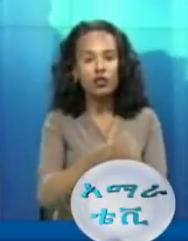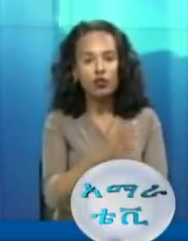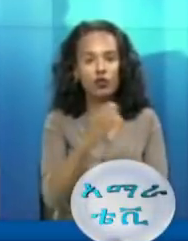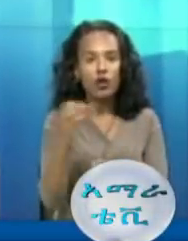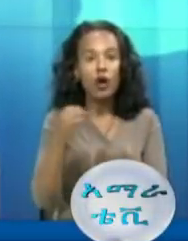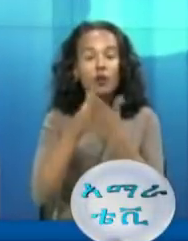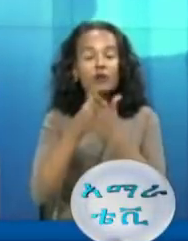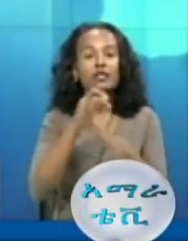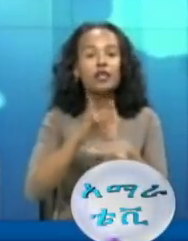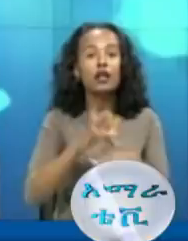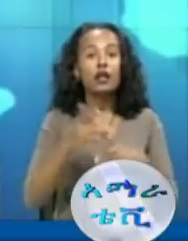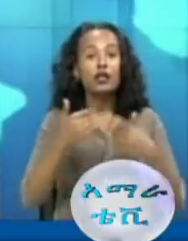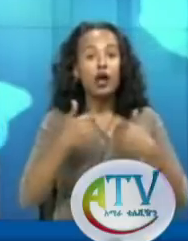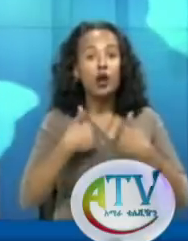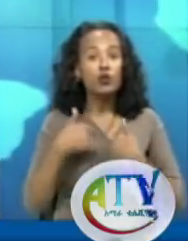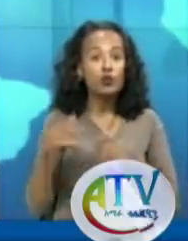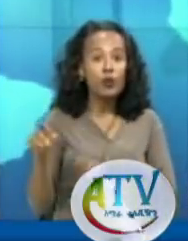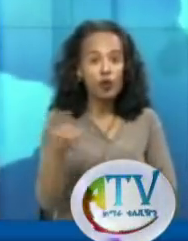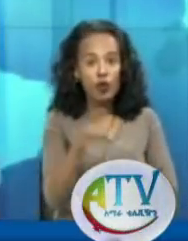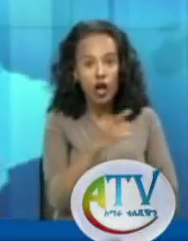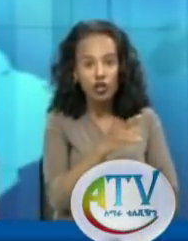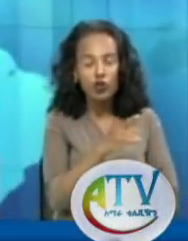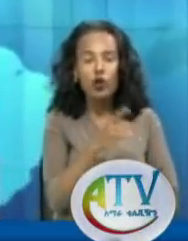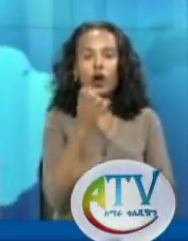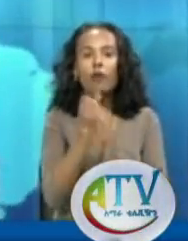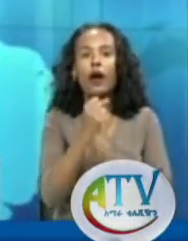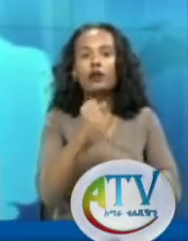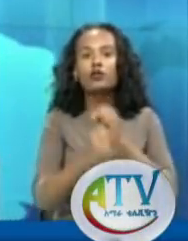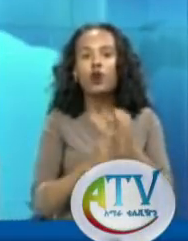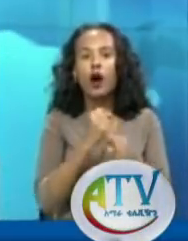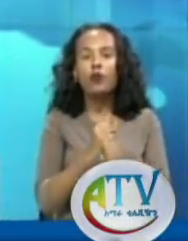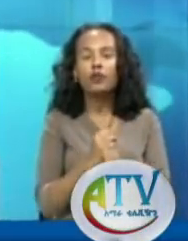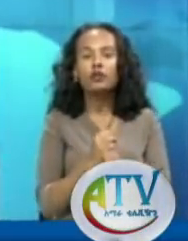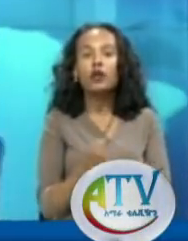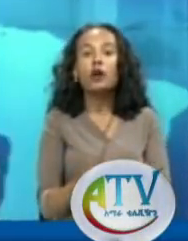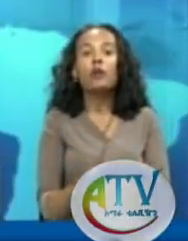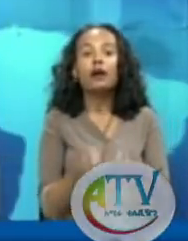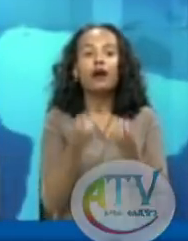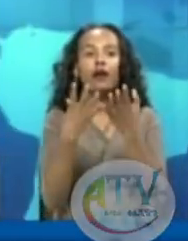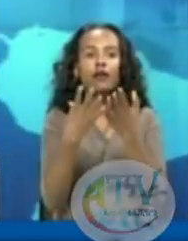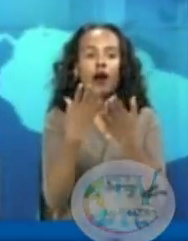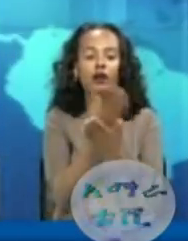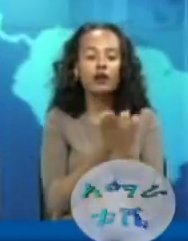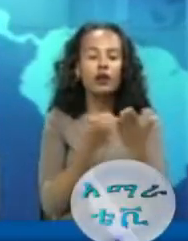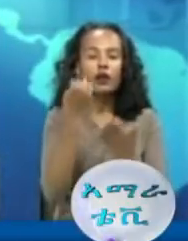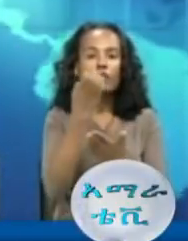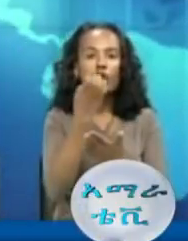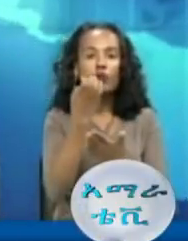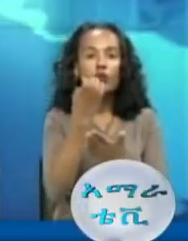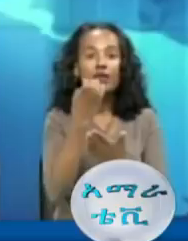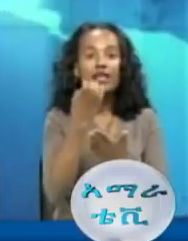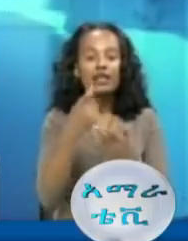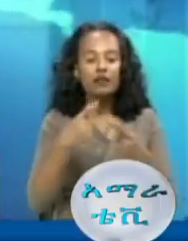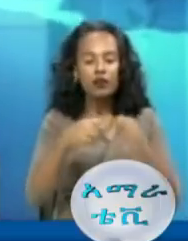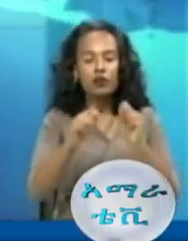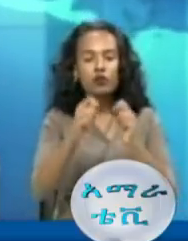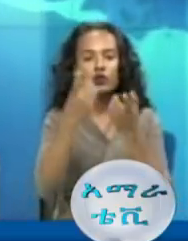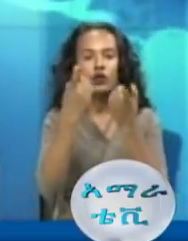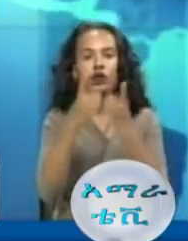በመጽደቅ ሂደት ላይ ያሉ በመሆናቸው በያዝነው ዓመት በርካታ የኢ-ኮመርስ ጥረቶች